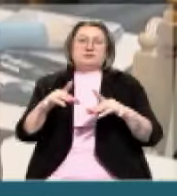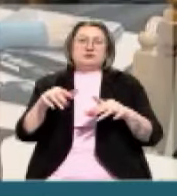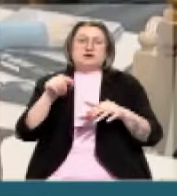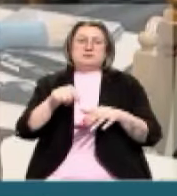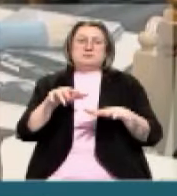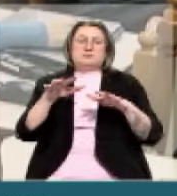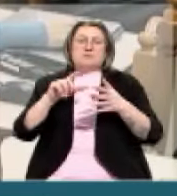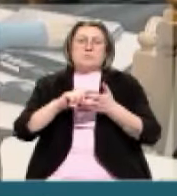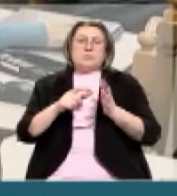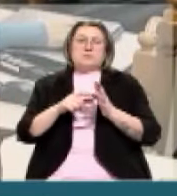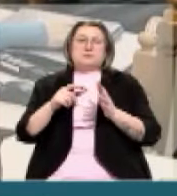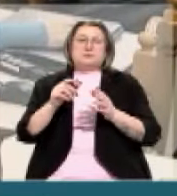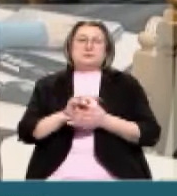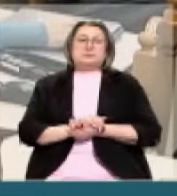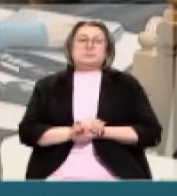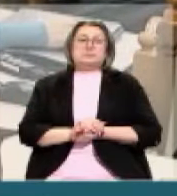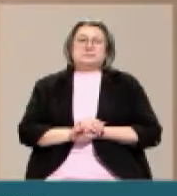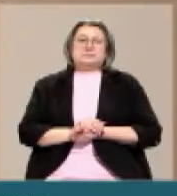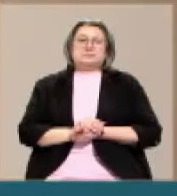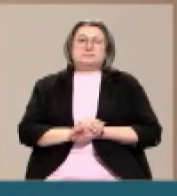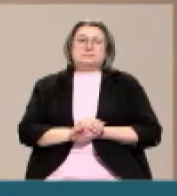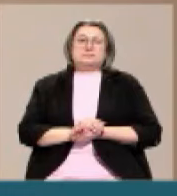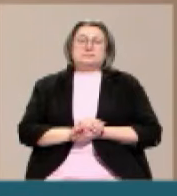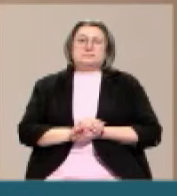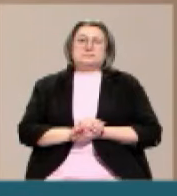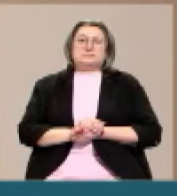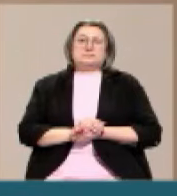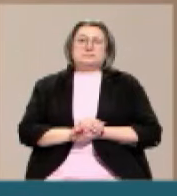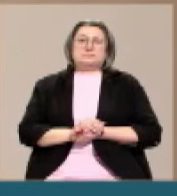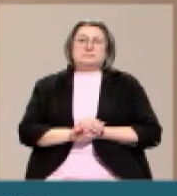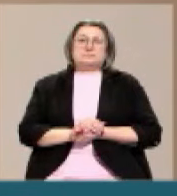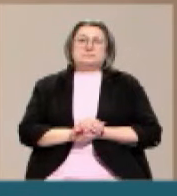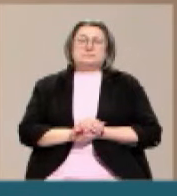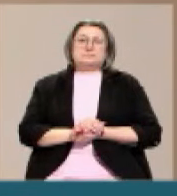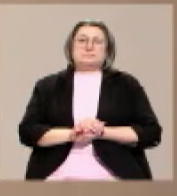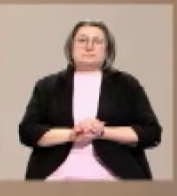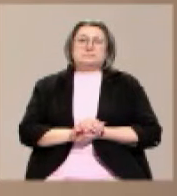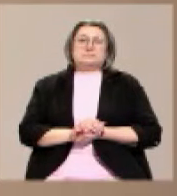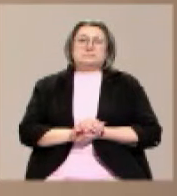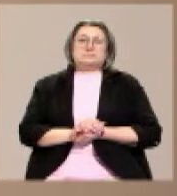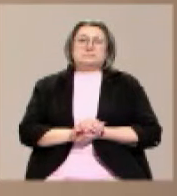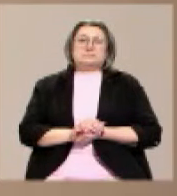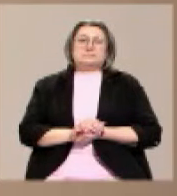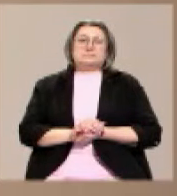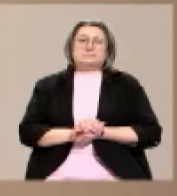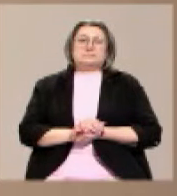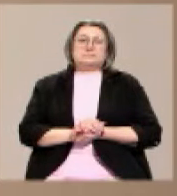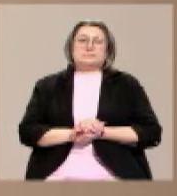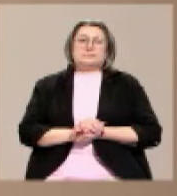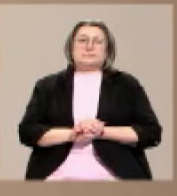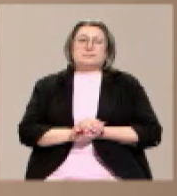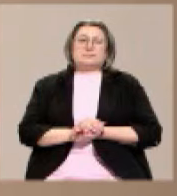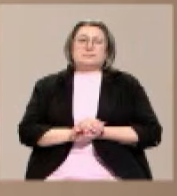қатарында араңдатушылар да жастар да болғаны анық. Бұл сұхбат өте ауқымды. Көптеген мәселелерді